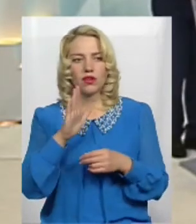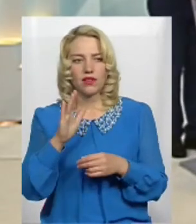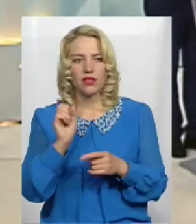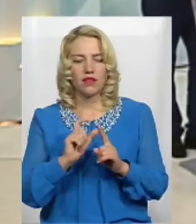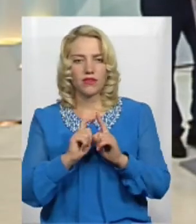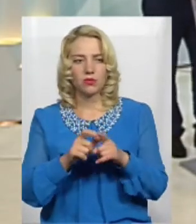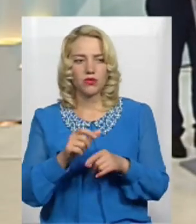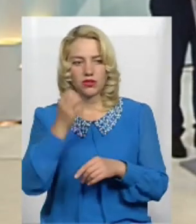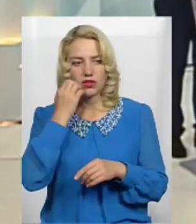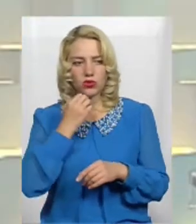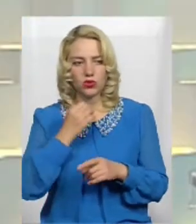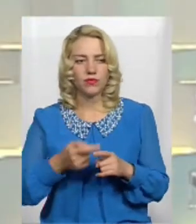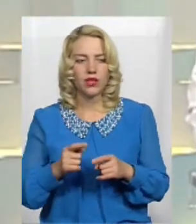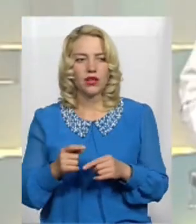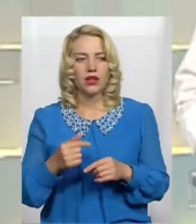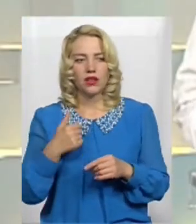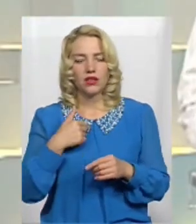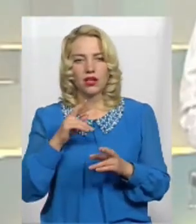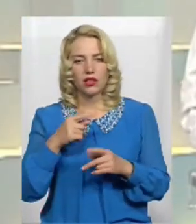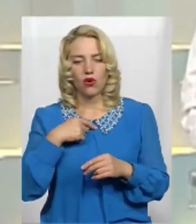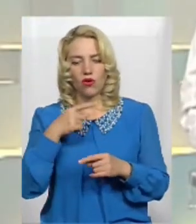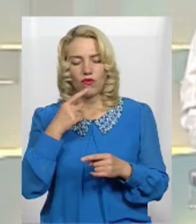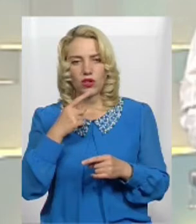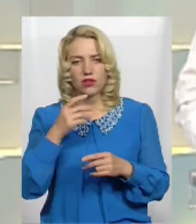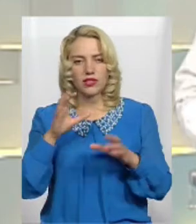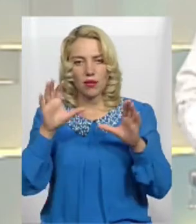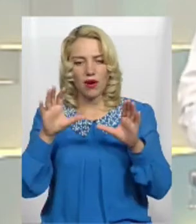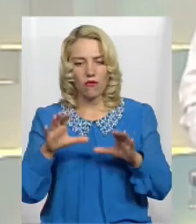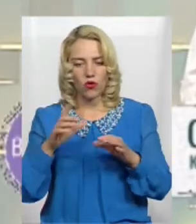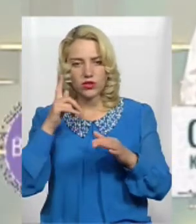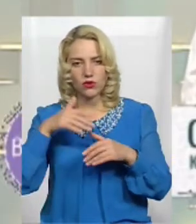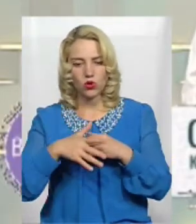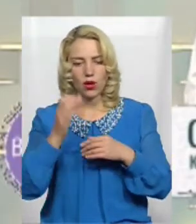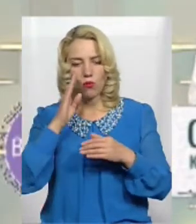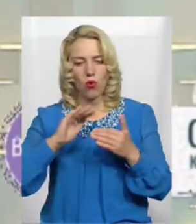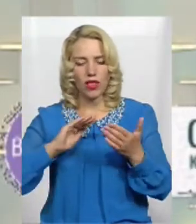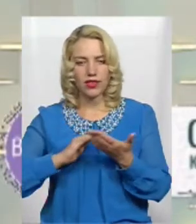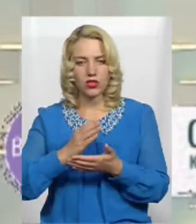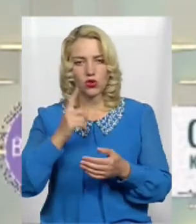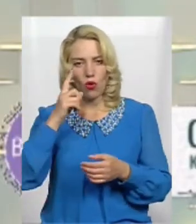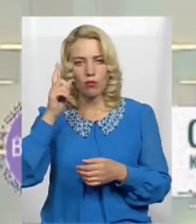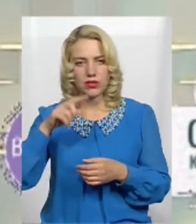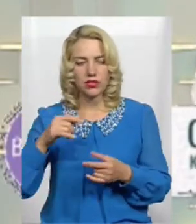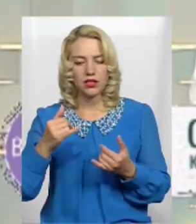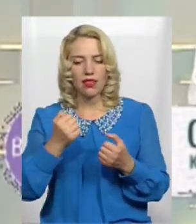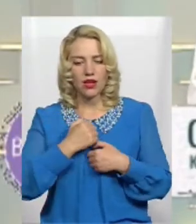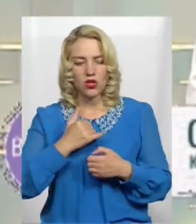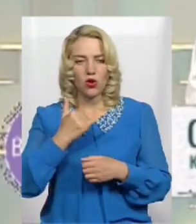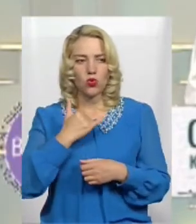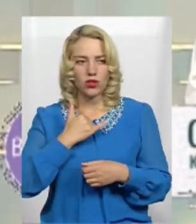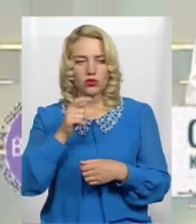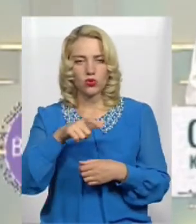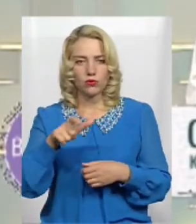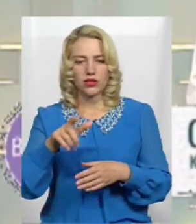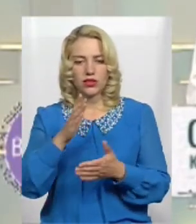прошу. Дякую за запитання. Так, дійсно, як я вже говорив, із правовою свідомістю, і з політичною бізнесністю, на жаль, у громадян дійсно є